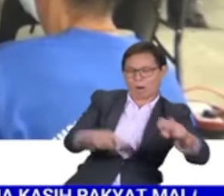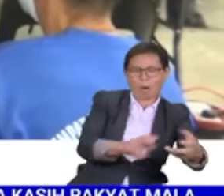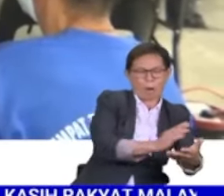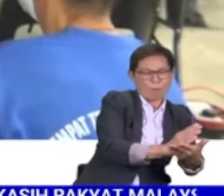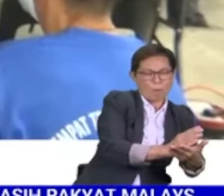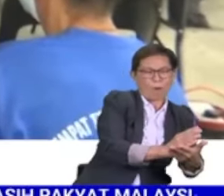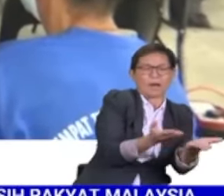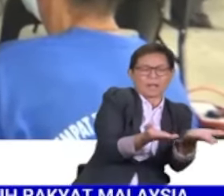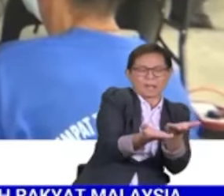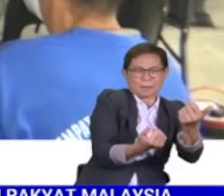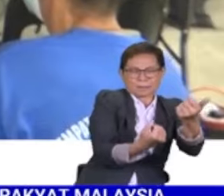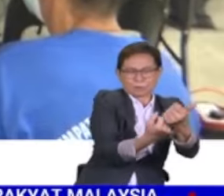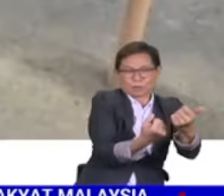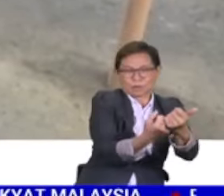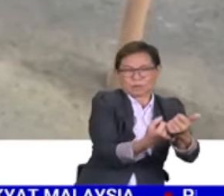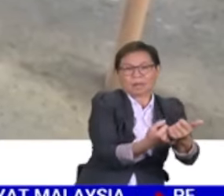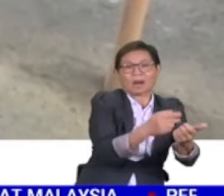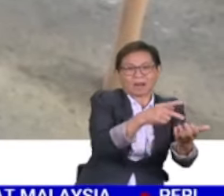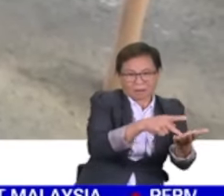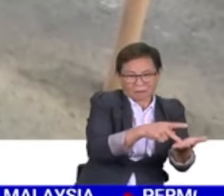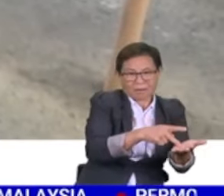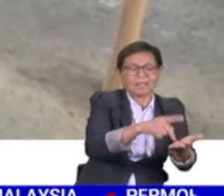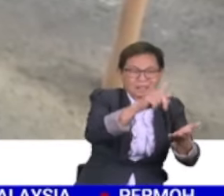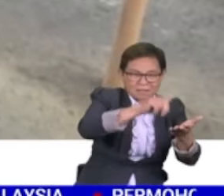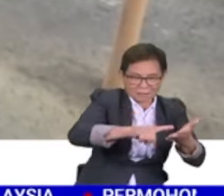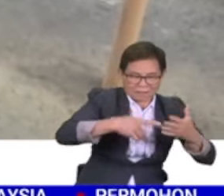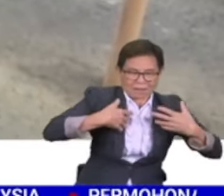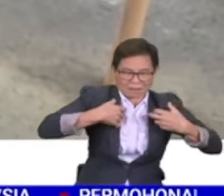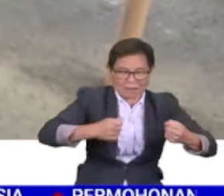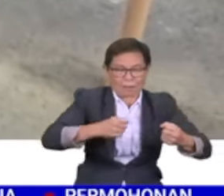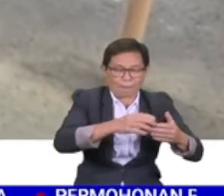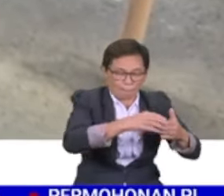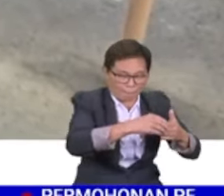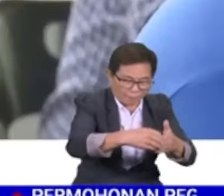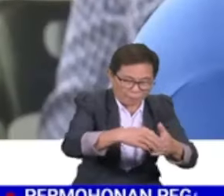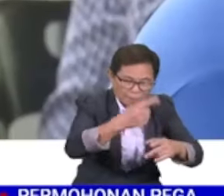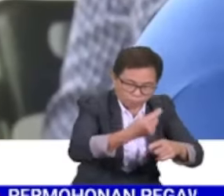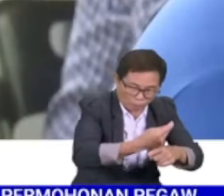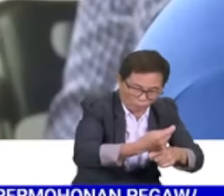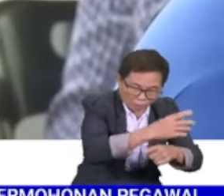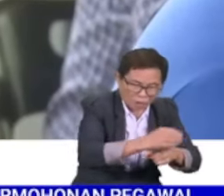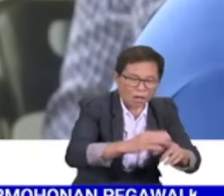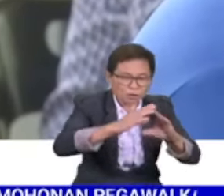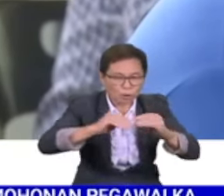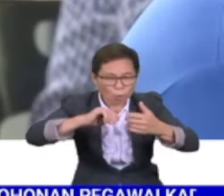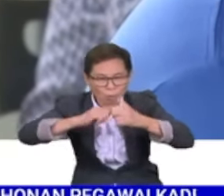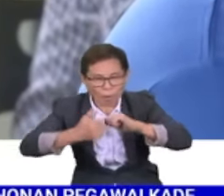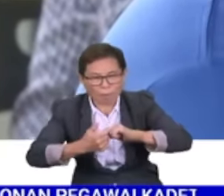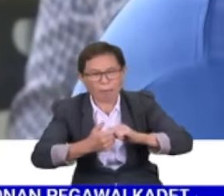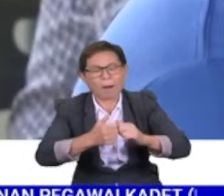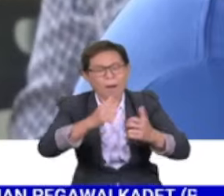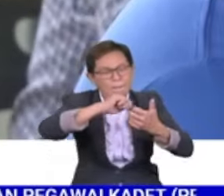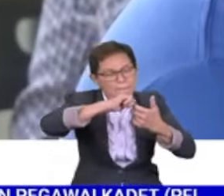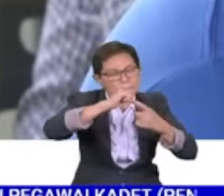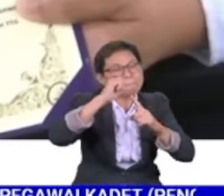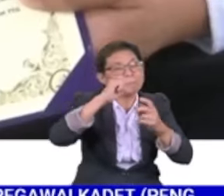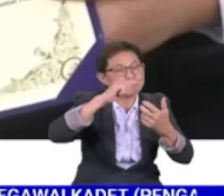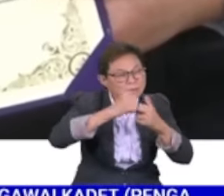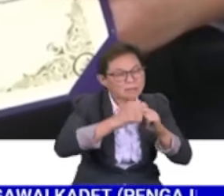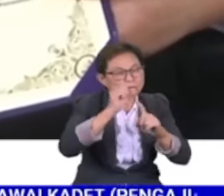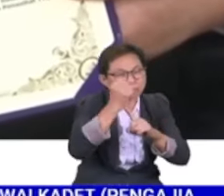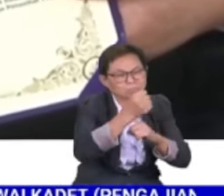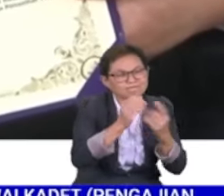sementara, khidmat sokongan dan rujukan saringan kesihatan, bimbingan, latihan serta menangani isu sosial yang mereka